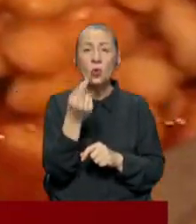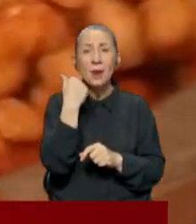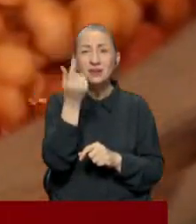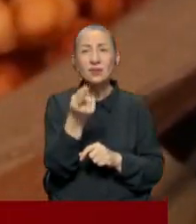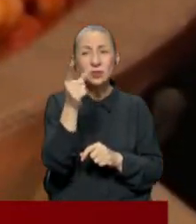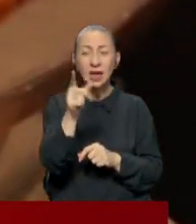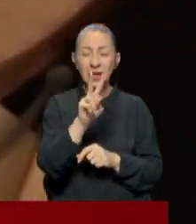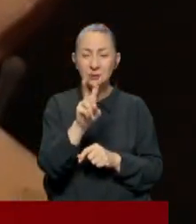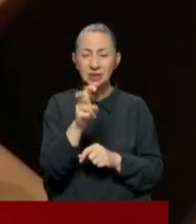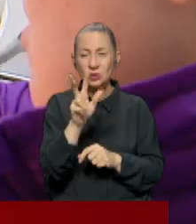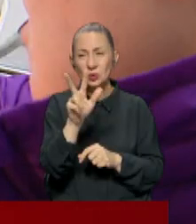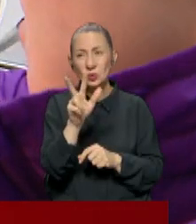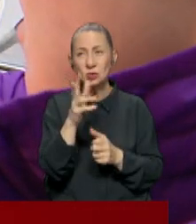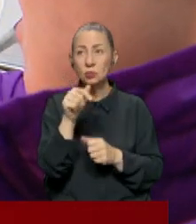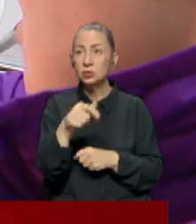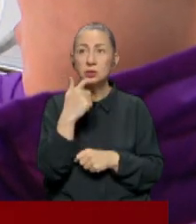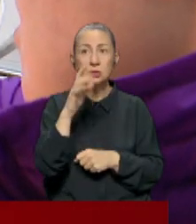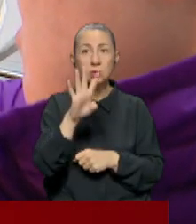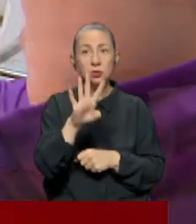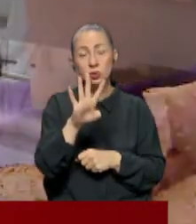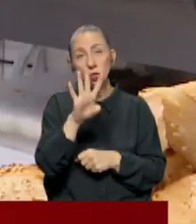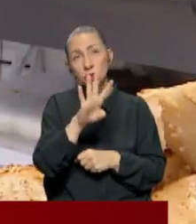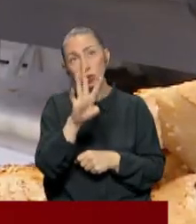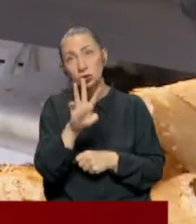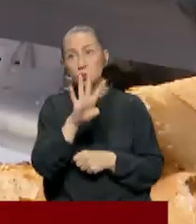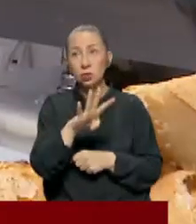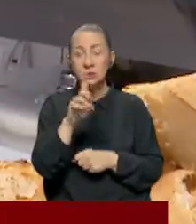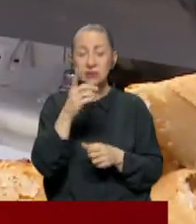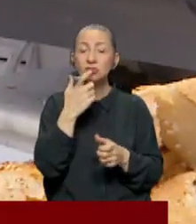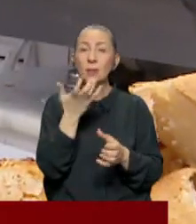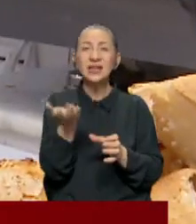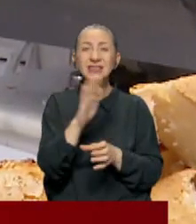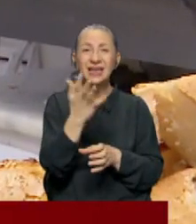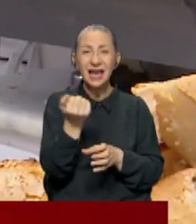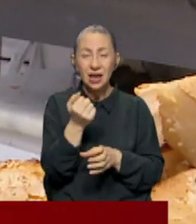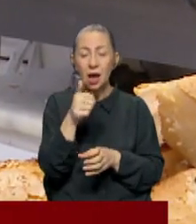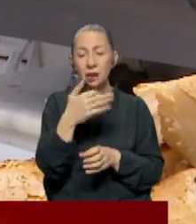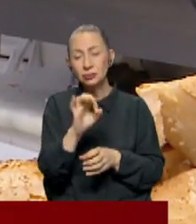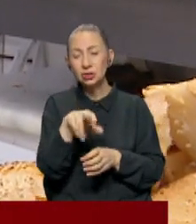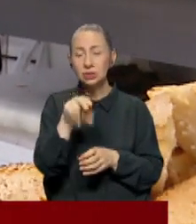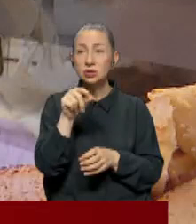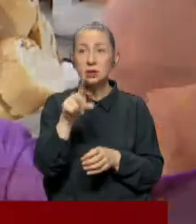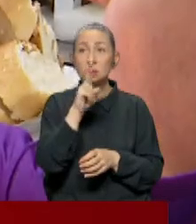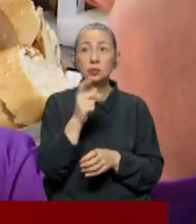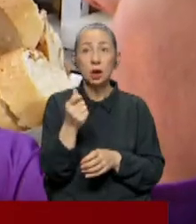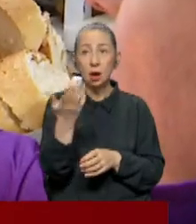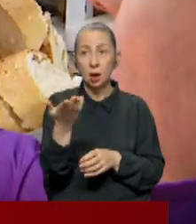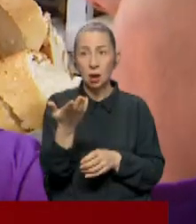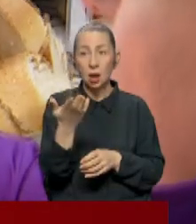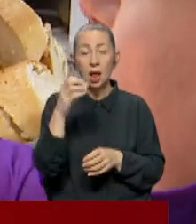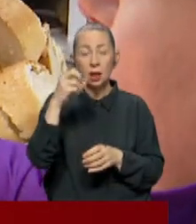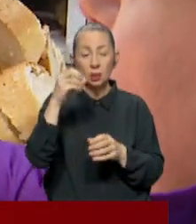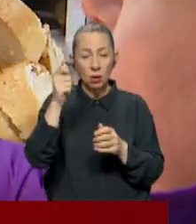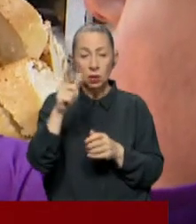sene 28'e 30 alıyordum ama bu sene 42-43 aşağı değil. Bir salça alıyordum yani 60-70 lira, bir salçalı 200 lira. Elektrik parası